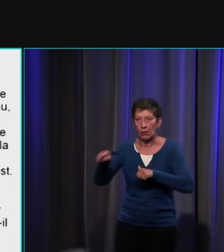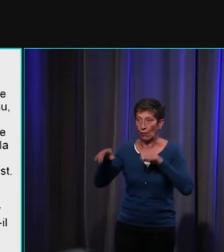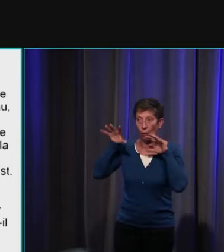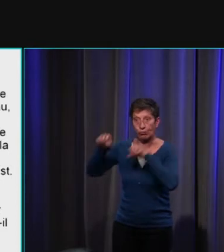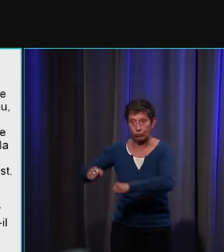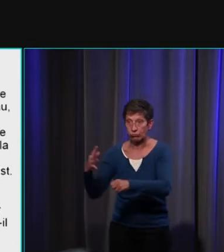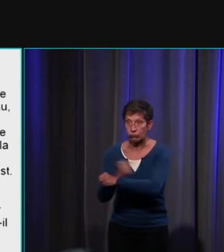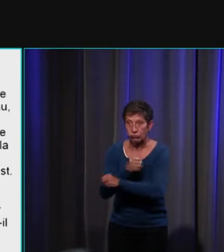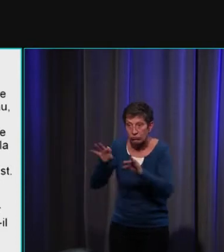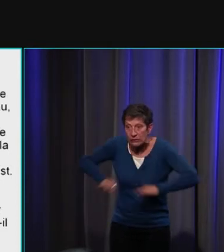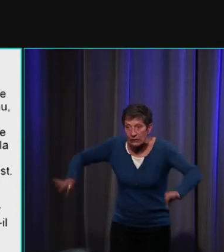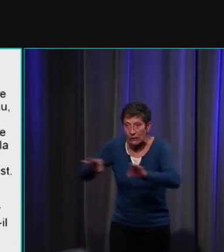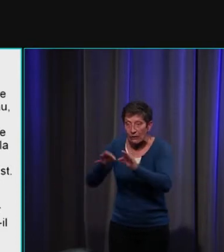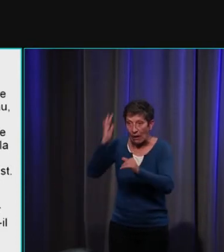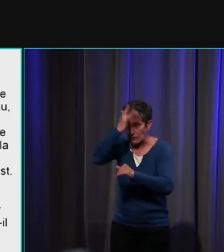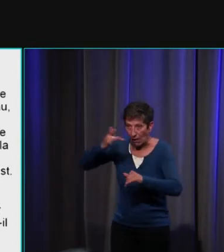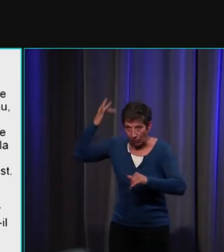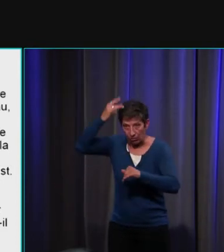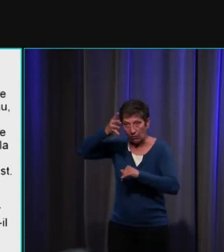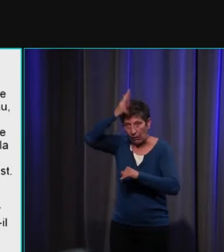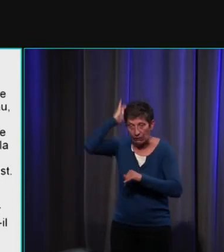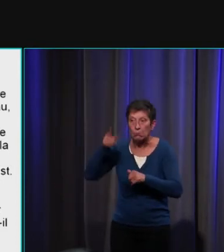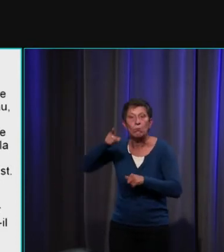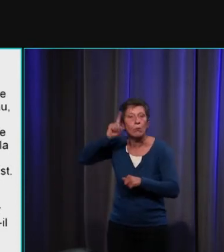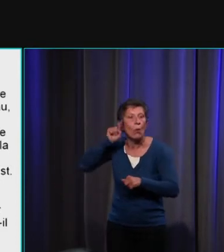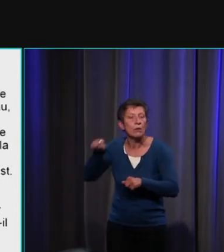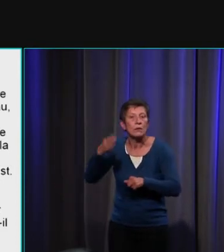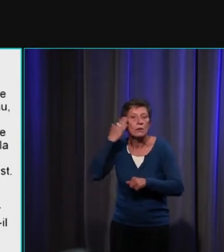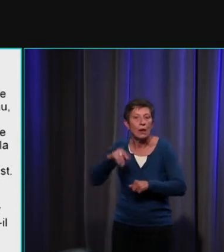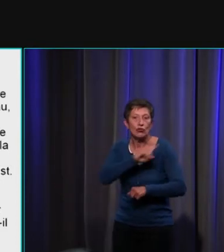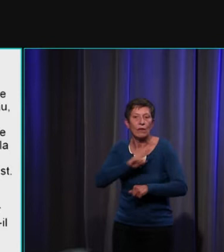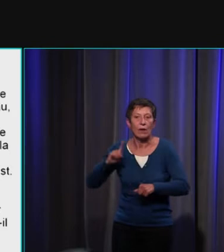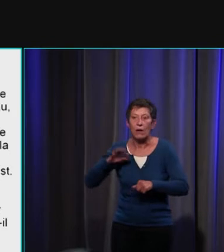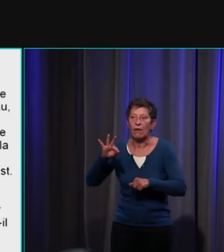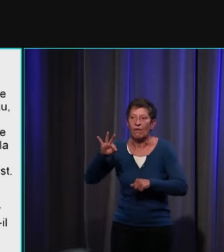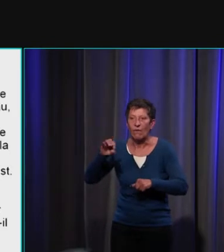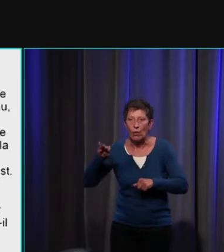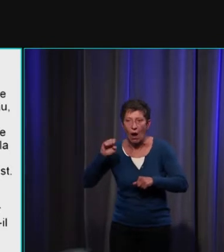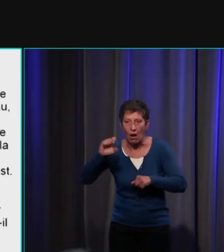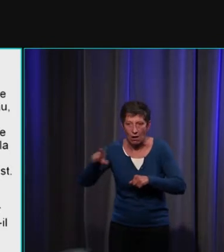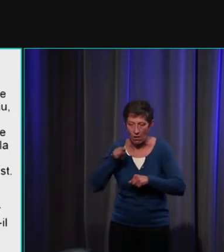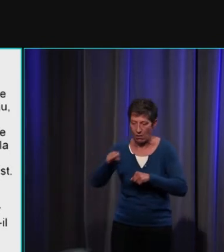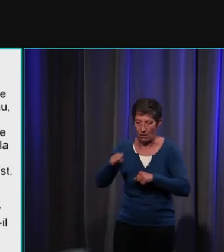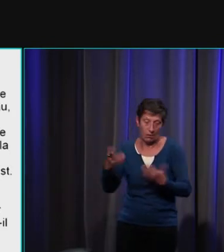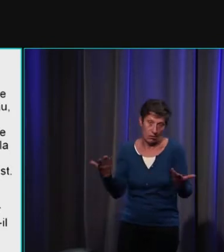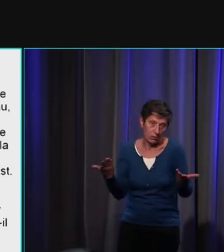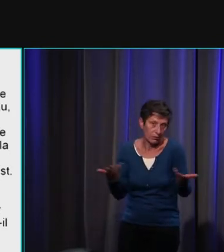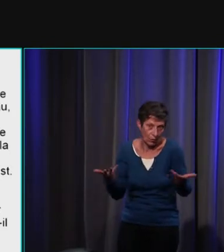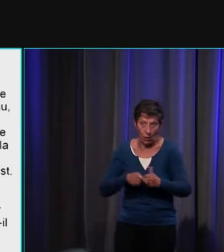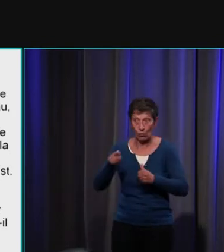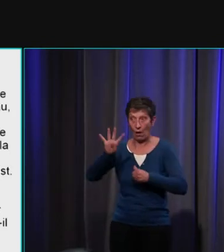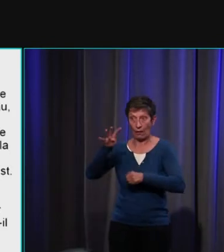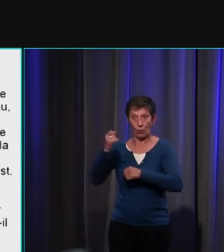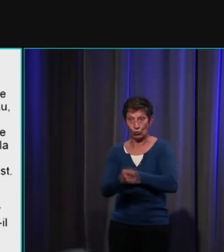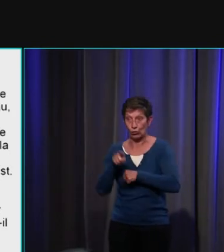l'at-il pas ce que vous savez ce que c'est quand chevalier féodal au bout de 40 jours il a rendu service il rentre à la maison